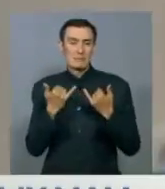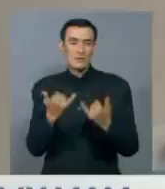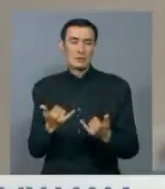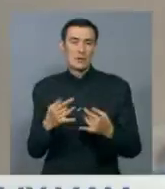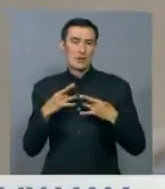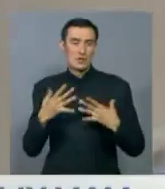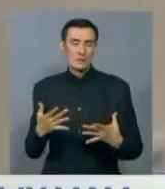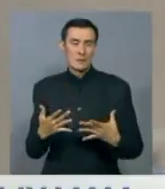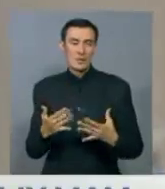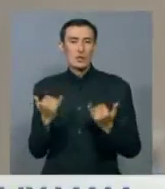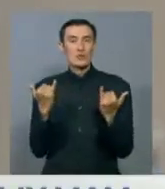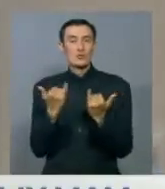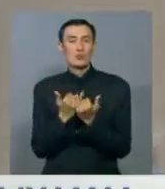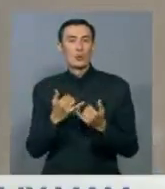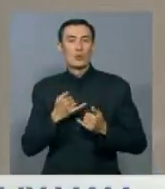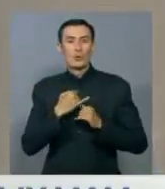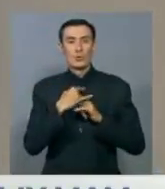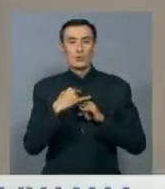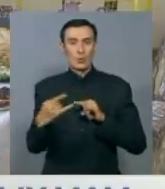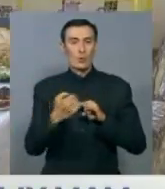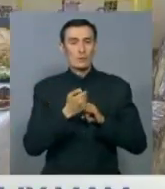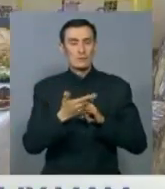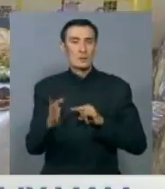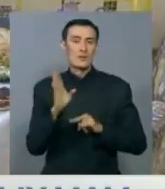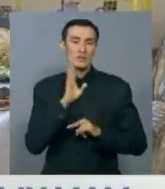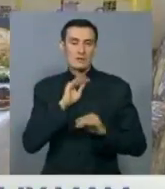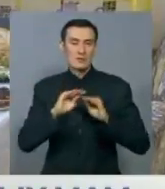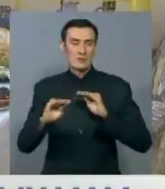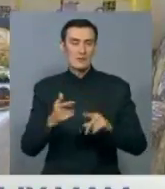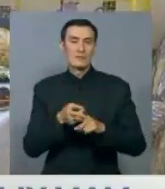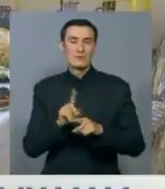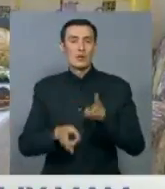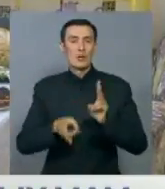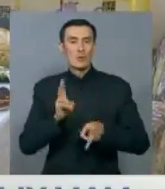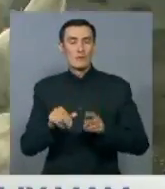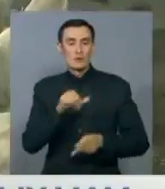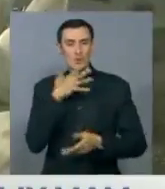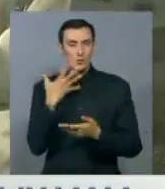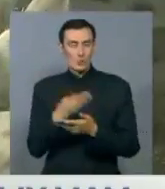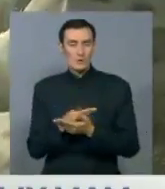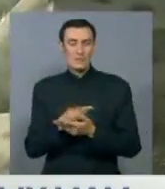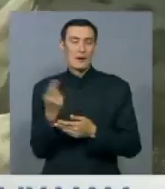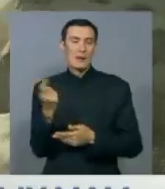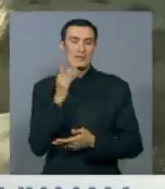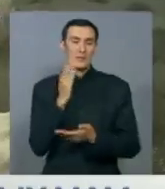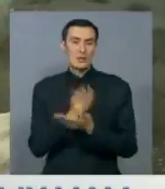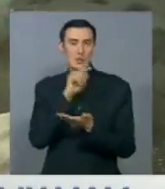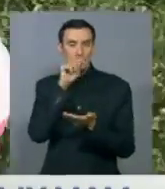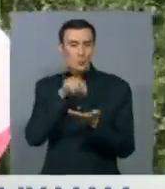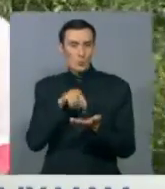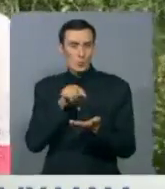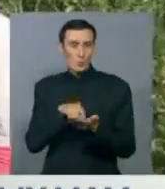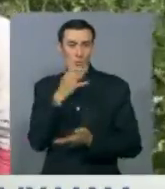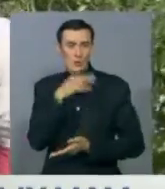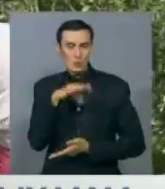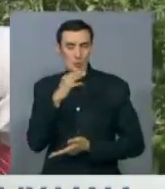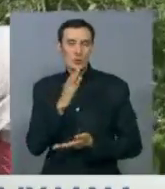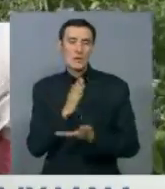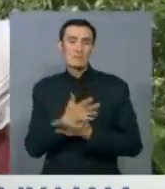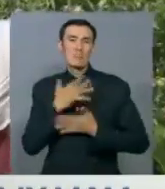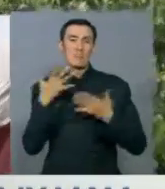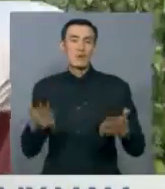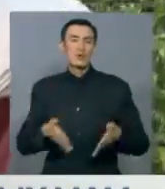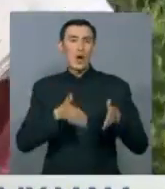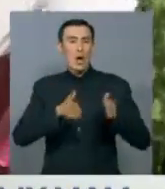дню. Стол для гостей девочки тоже накрывают сами. Благо заготовки все с собственного хозяйства. Есть и куриные сушки, и большой огород. Алина